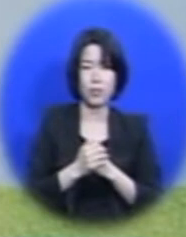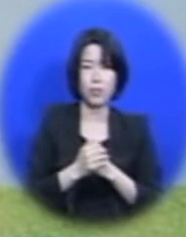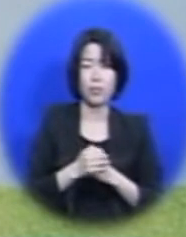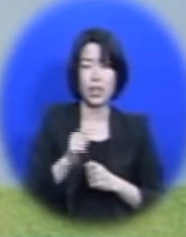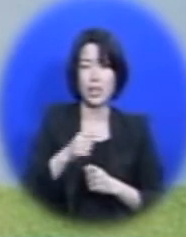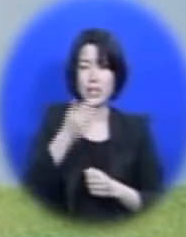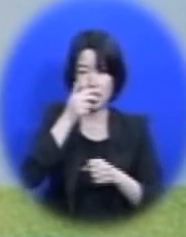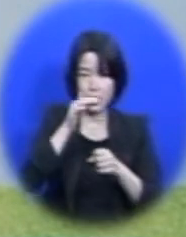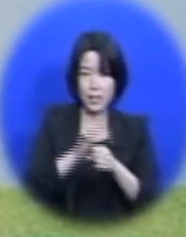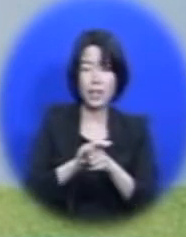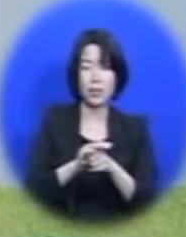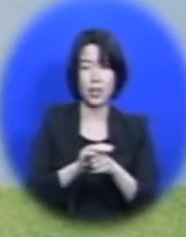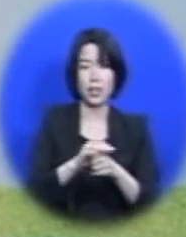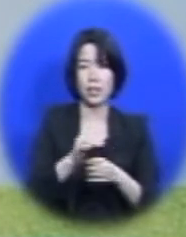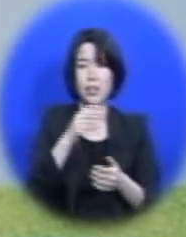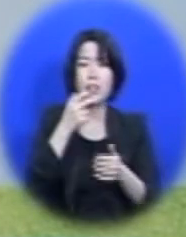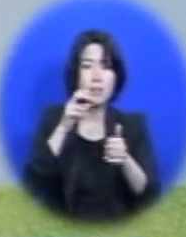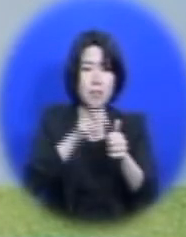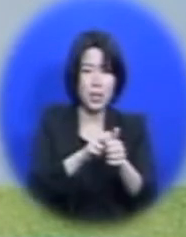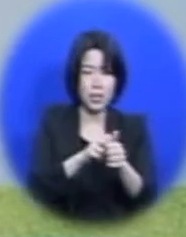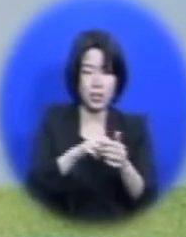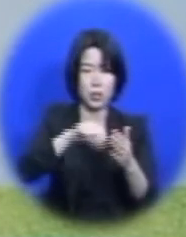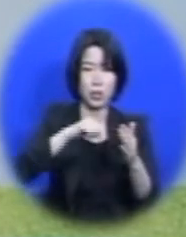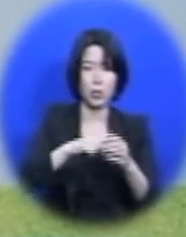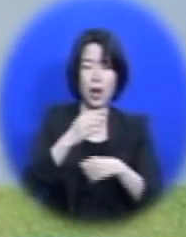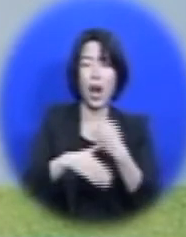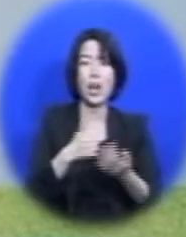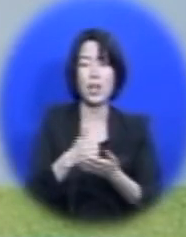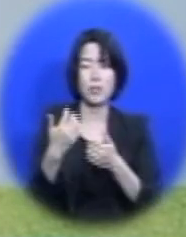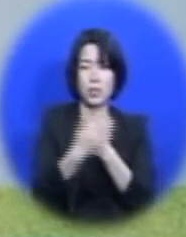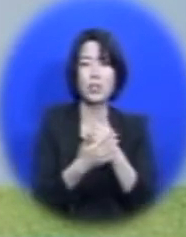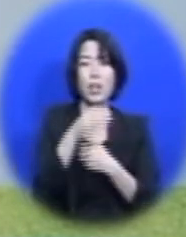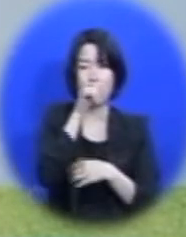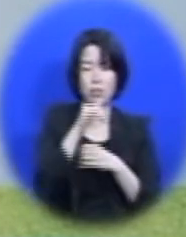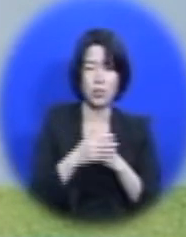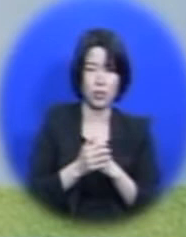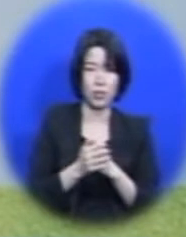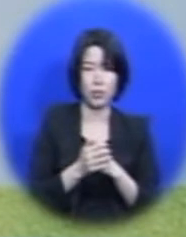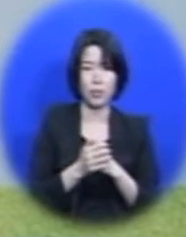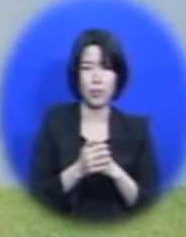이 기가 막힌 배신 속에도 하나님의 은혜가 있어요.